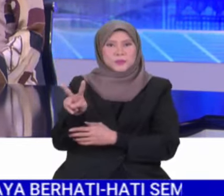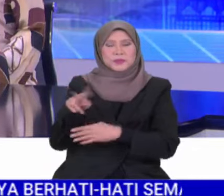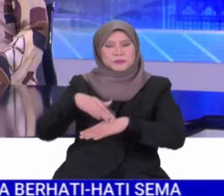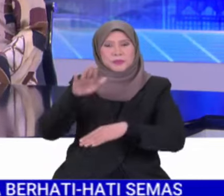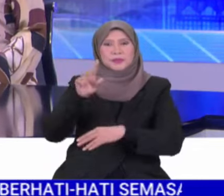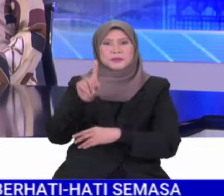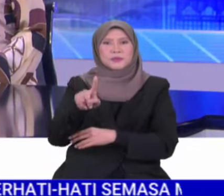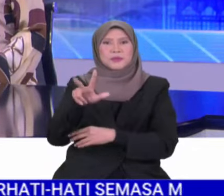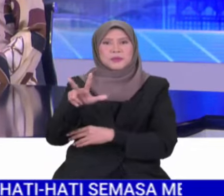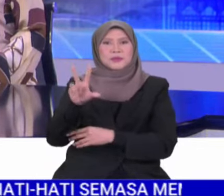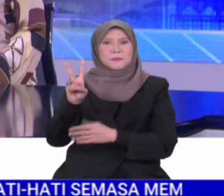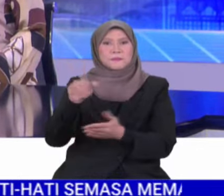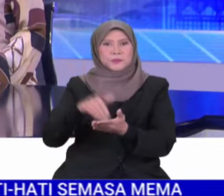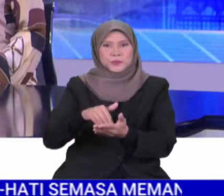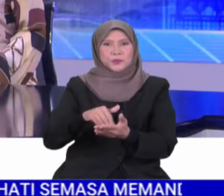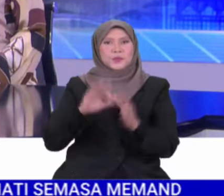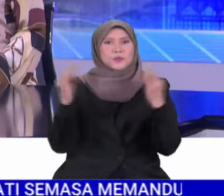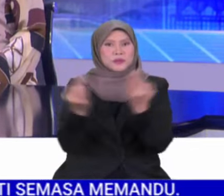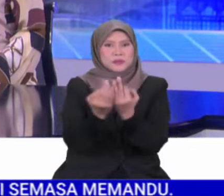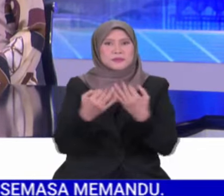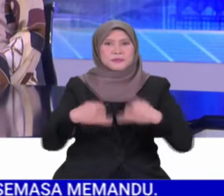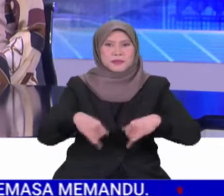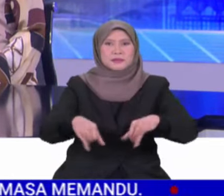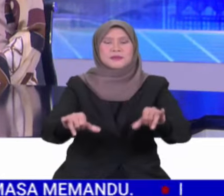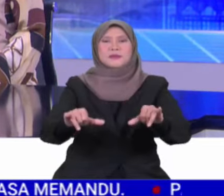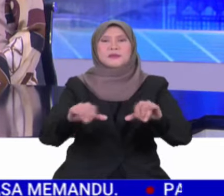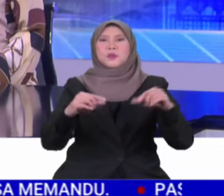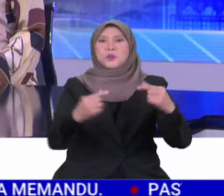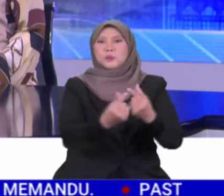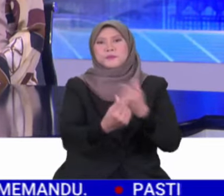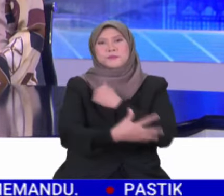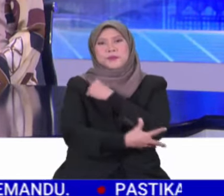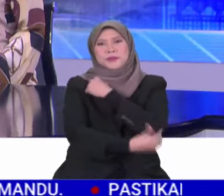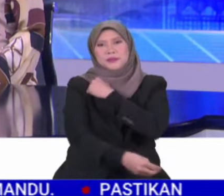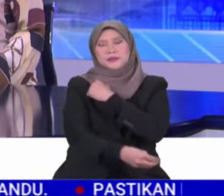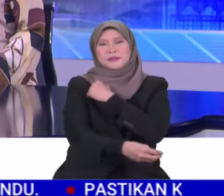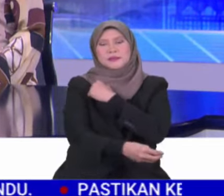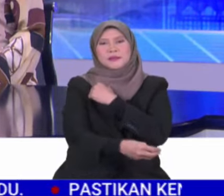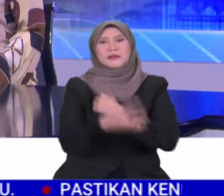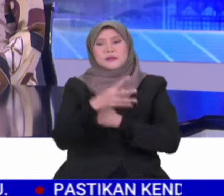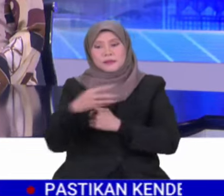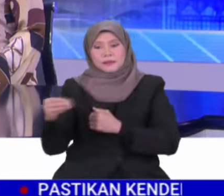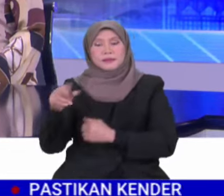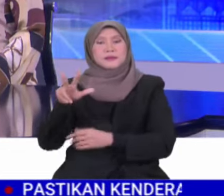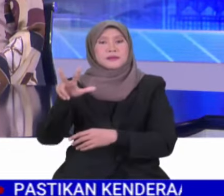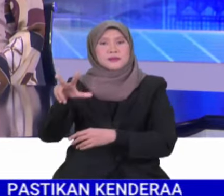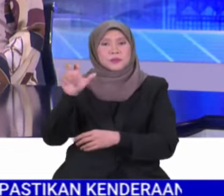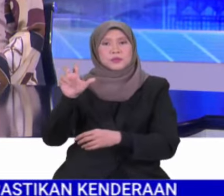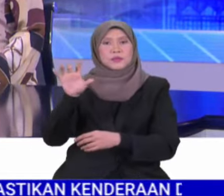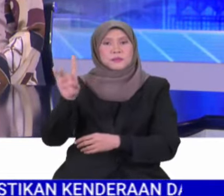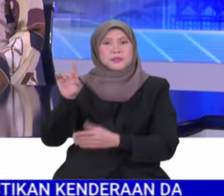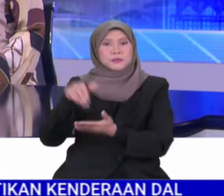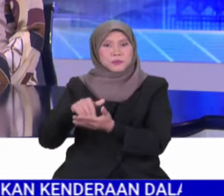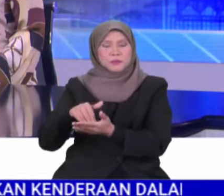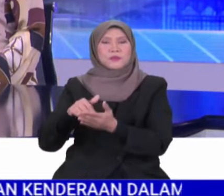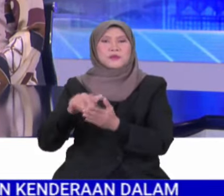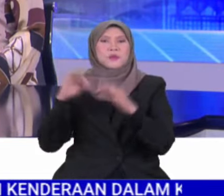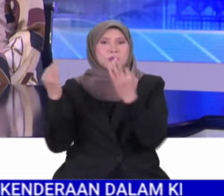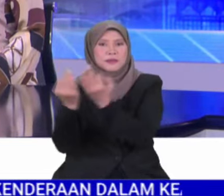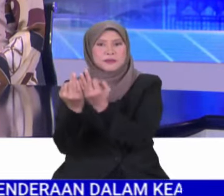lebih 136,000 isi rumah masih dalam kategori miskin tegar, sementara lebih 308,000 isi